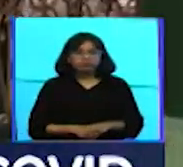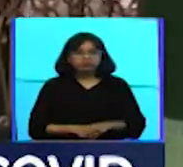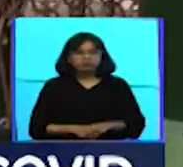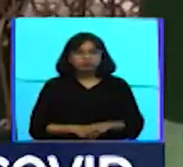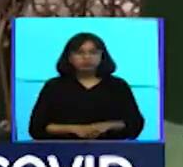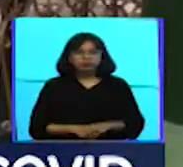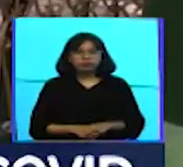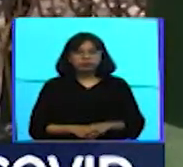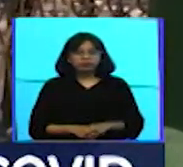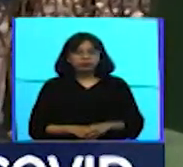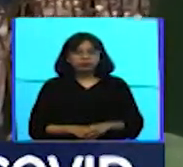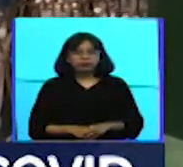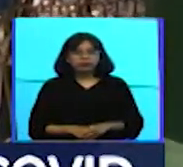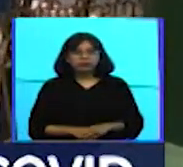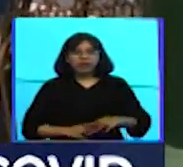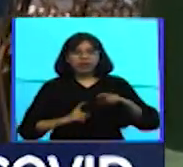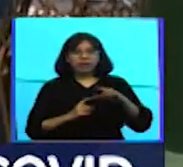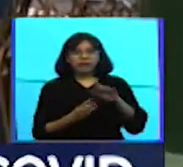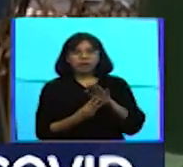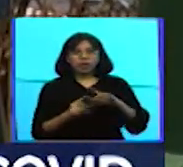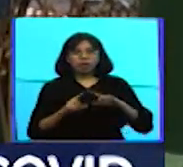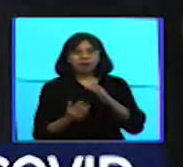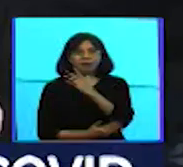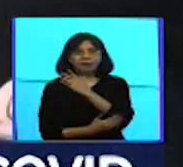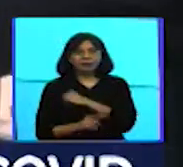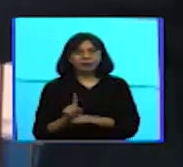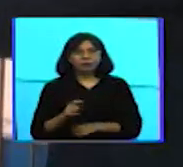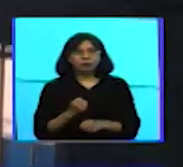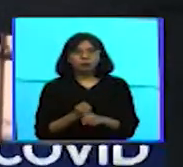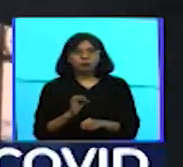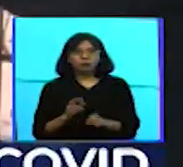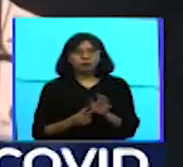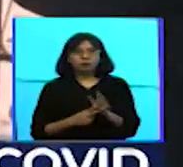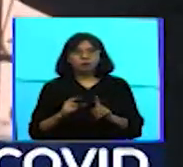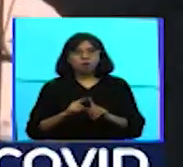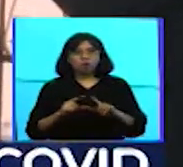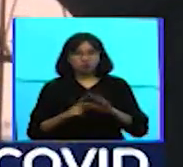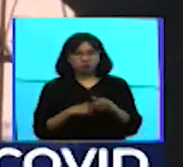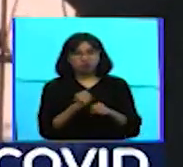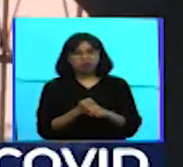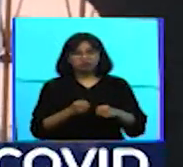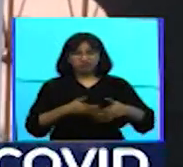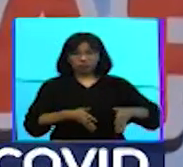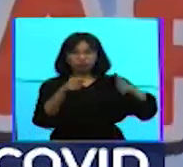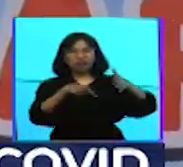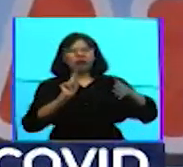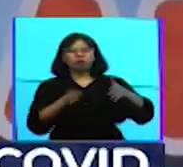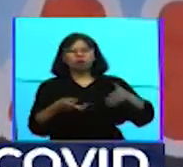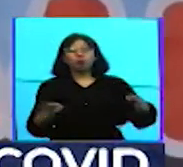e-learning SMA Negeri 1 Gondang Sragen Jawa Tengah untuk sementara ditutup selama 14 Hari